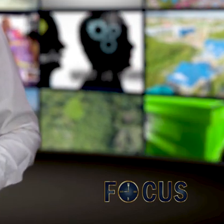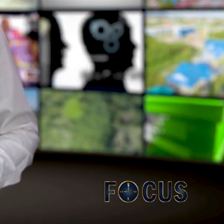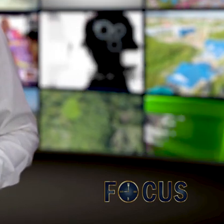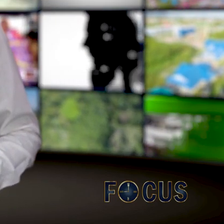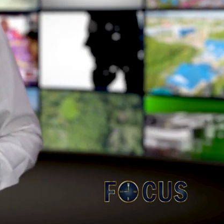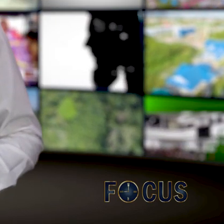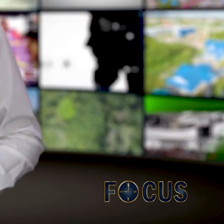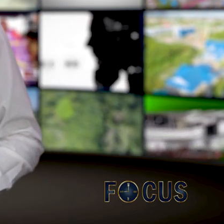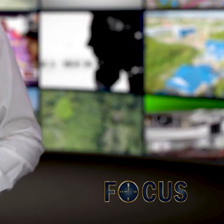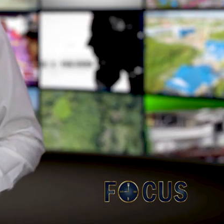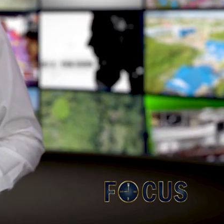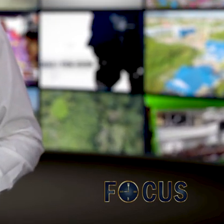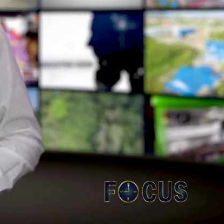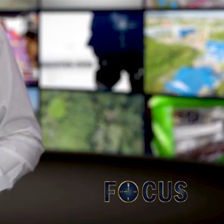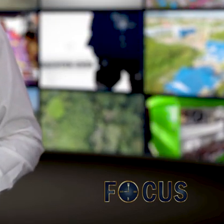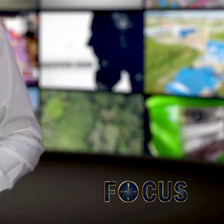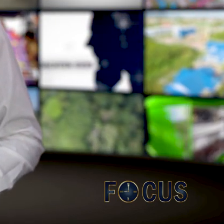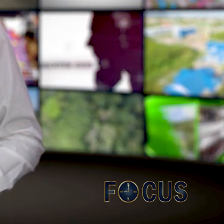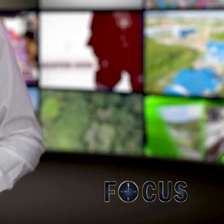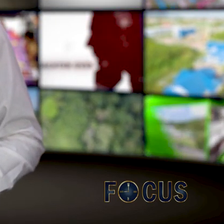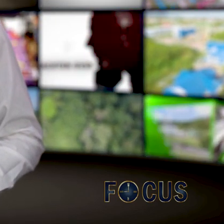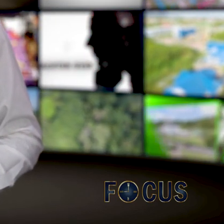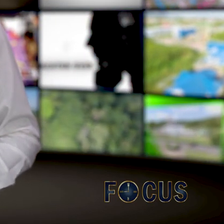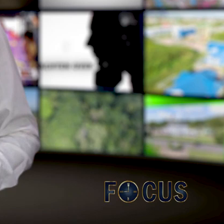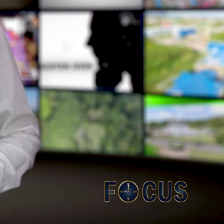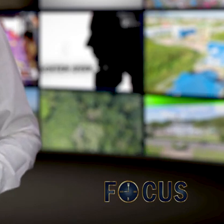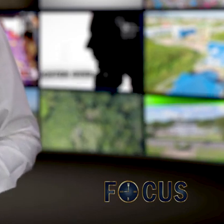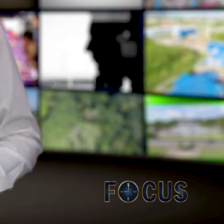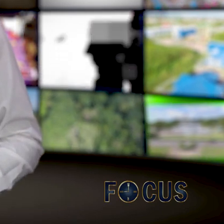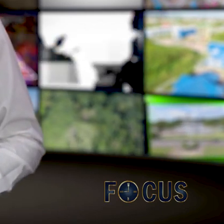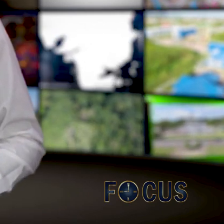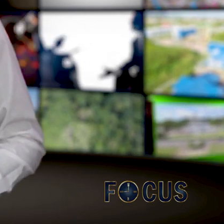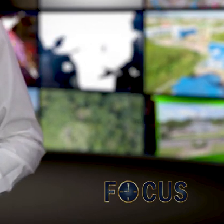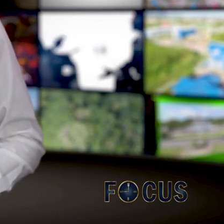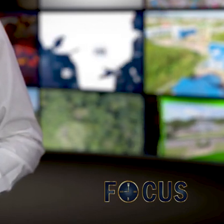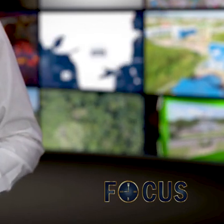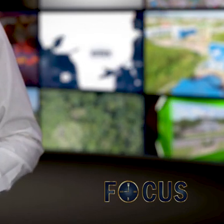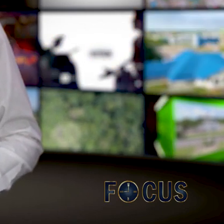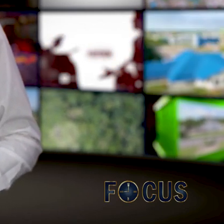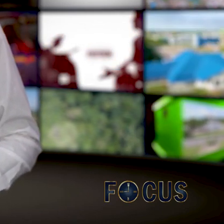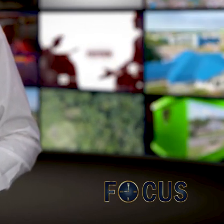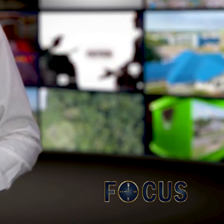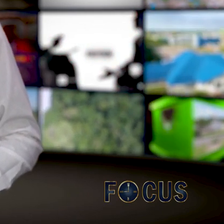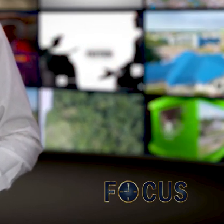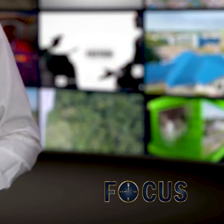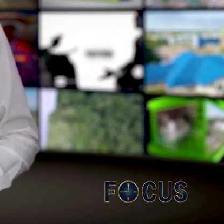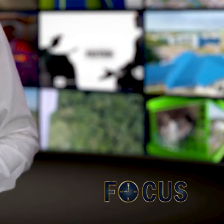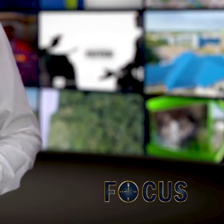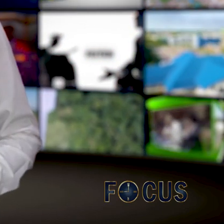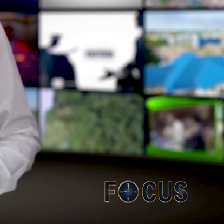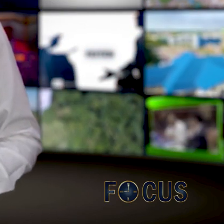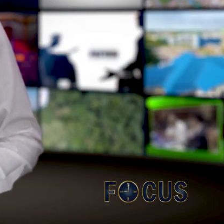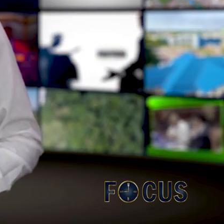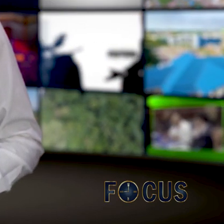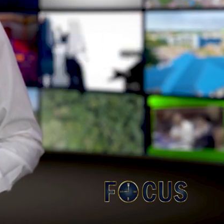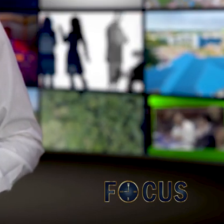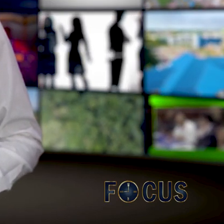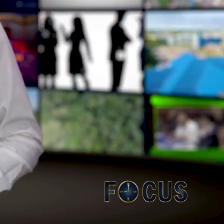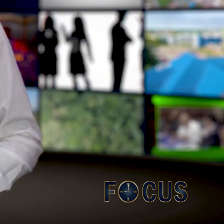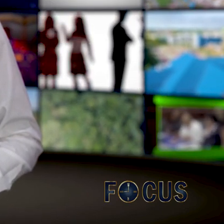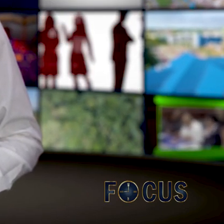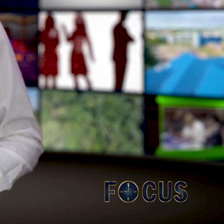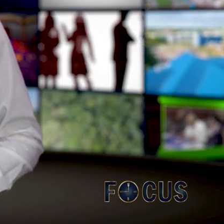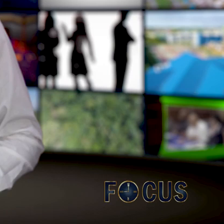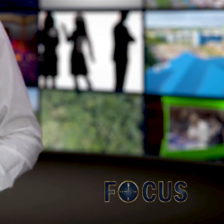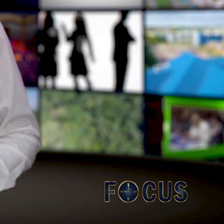om onszelf en anderen veilig en gezond te houden. Het is geen tijd om de COVID-19-regels overboord te gooien, omdat de wereld nog niet bevrijd is